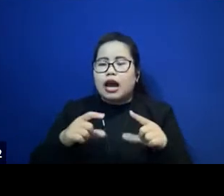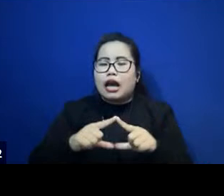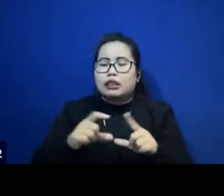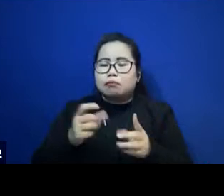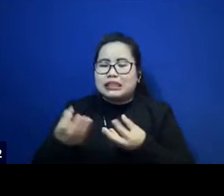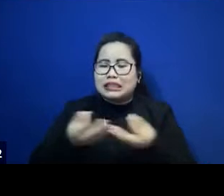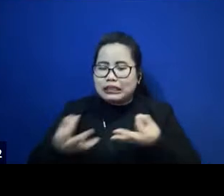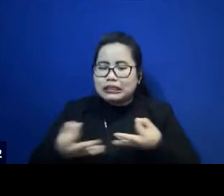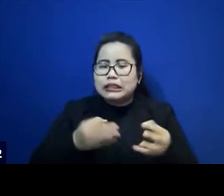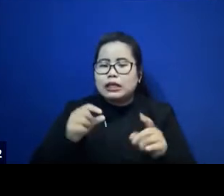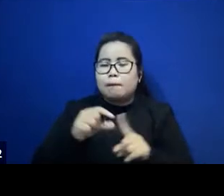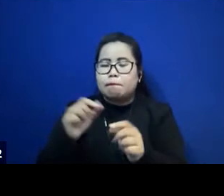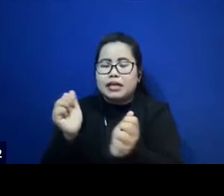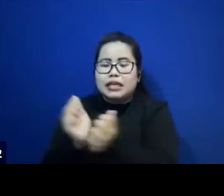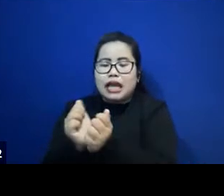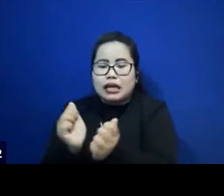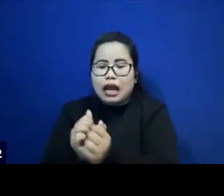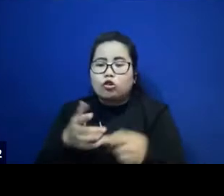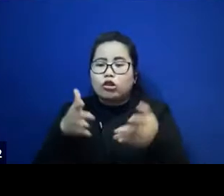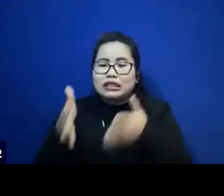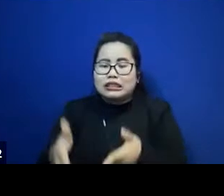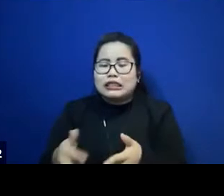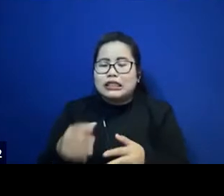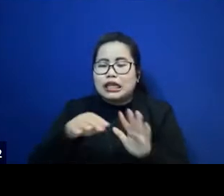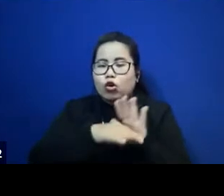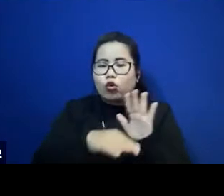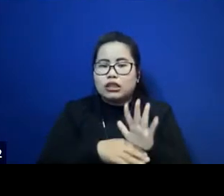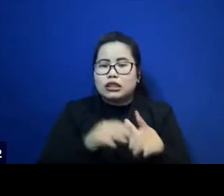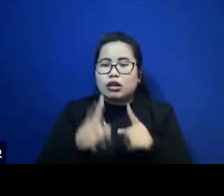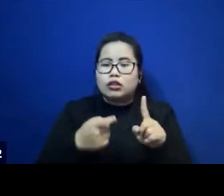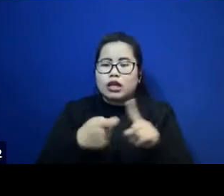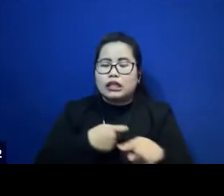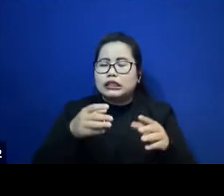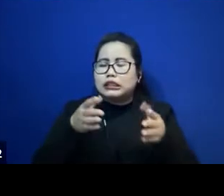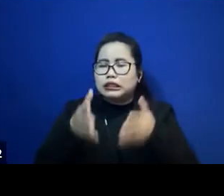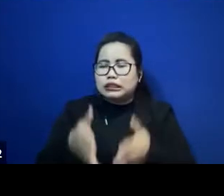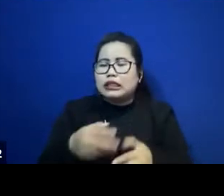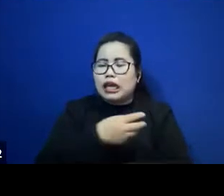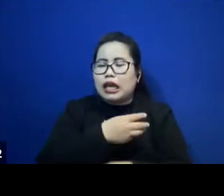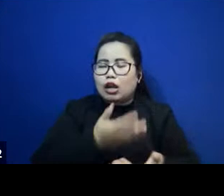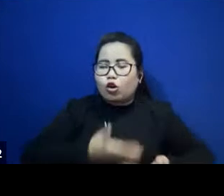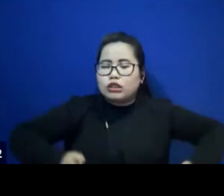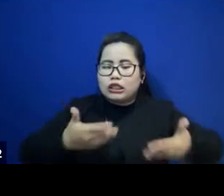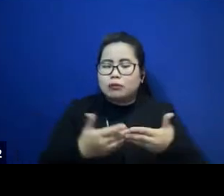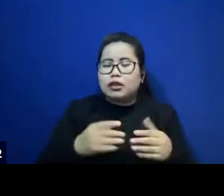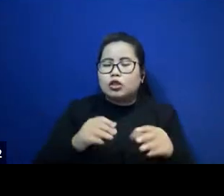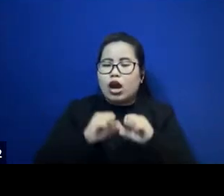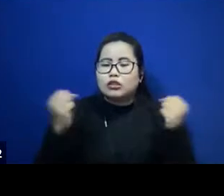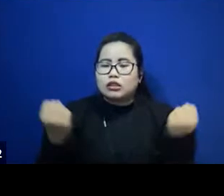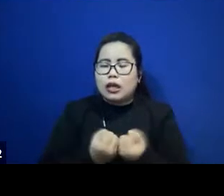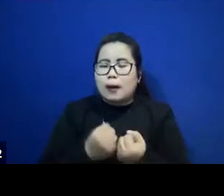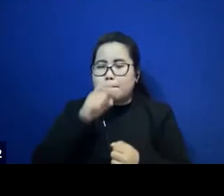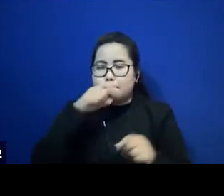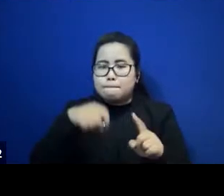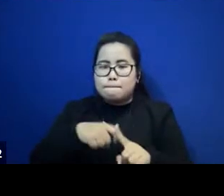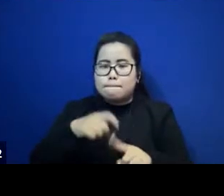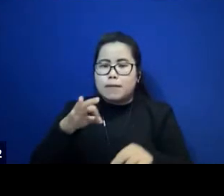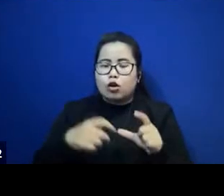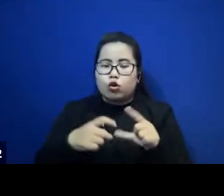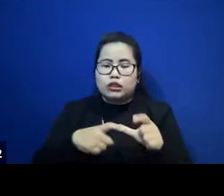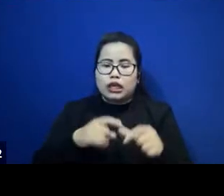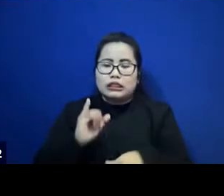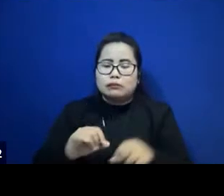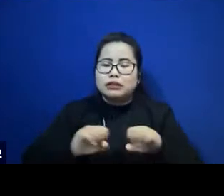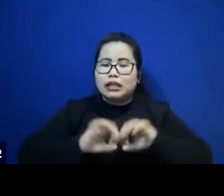sanksi pidana terus kemudian Itu dari sisi regulasi dari sisi ekosistem dan dari sisi asosiasi Pak Kosasih menjelaskan Bagaimana